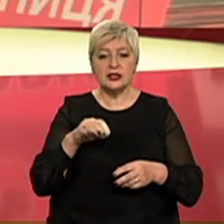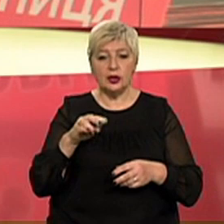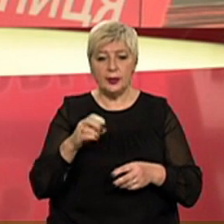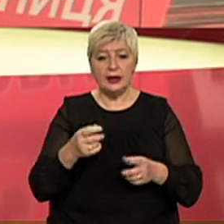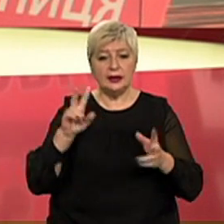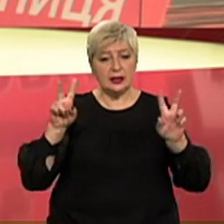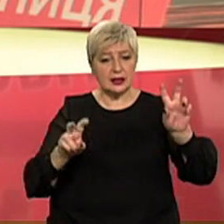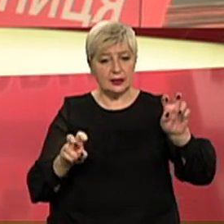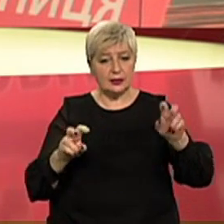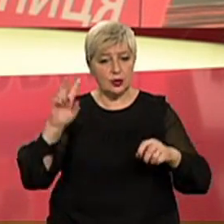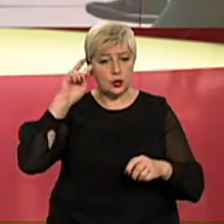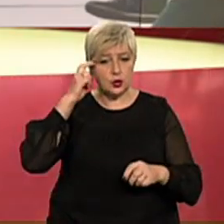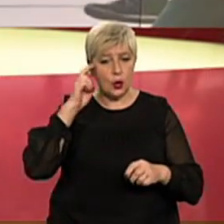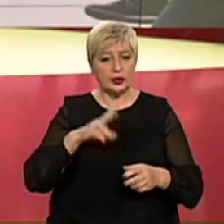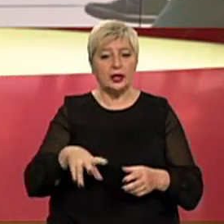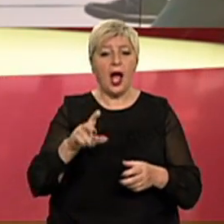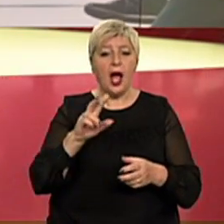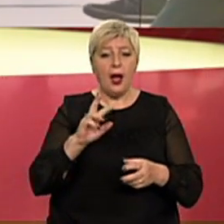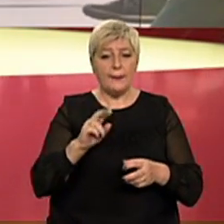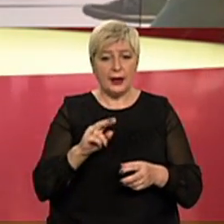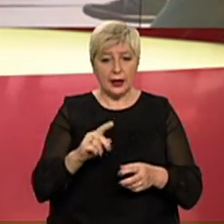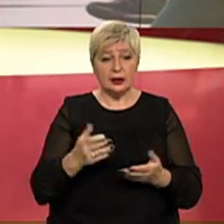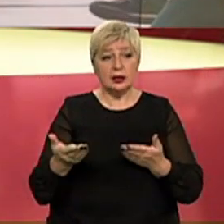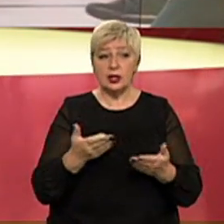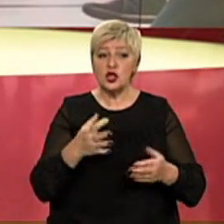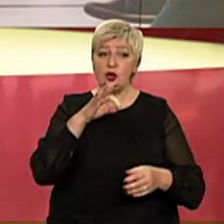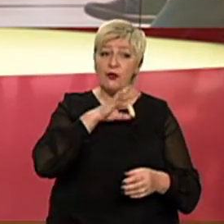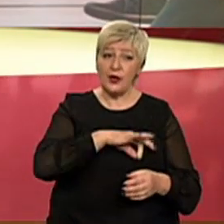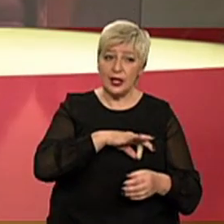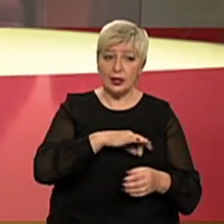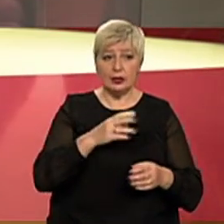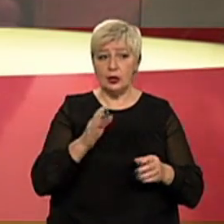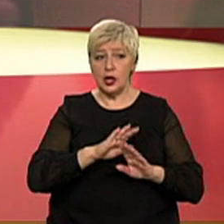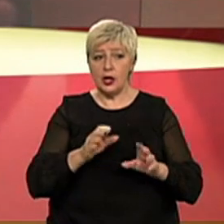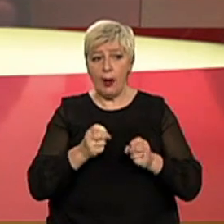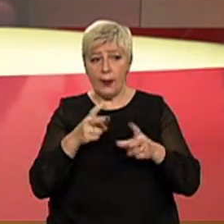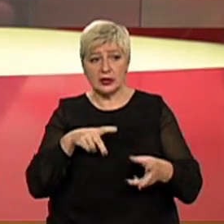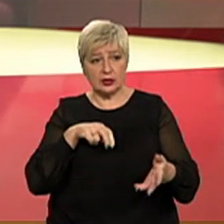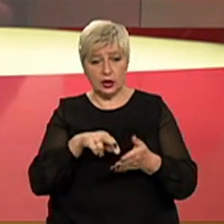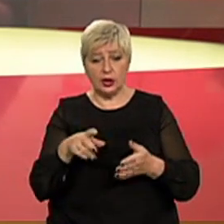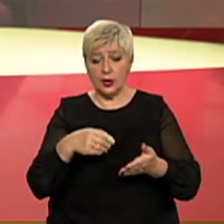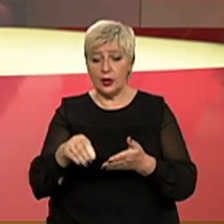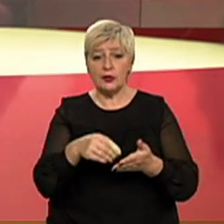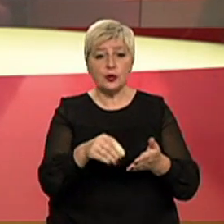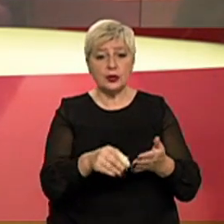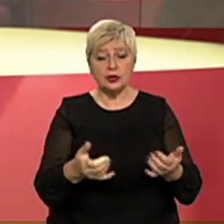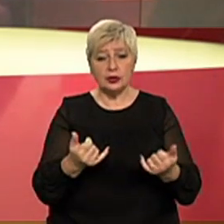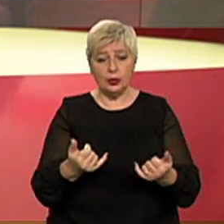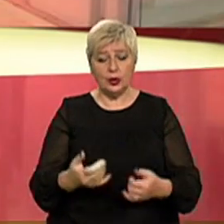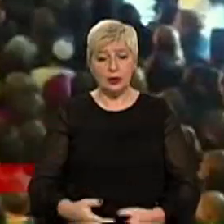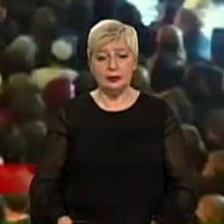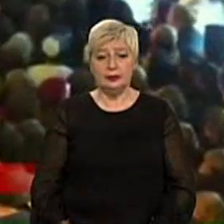магазинах товари за півціни. Чи безпечно та вигідно йти на шопінг сьогодні, дізнавалася Юлія